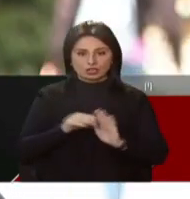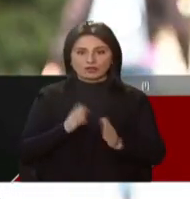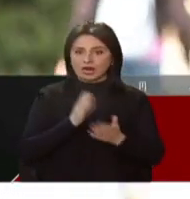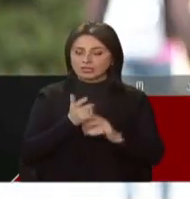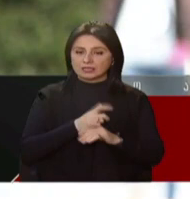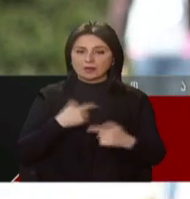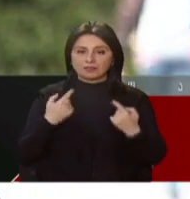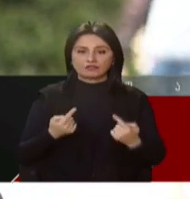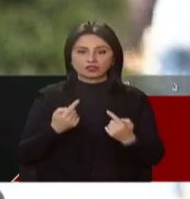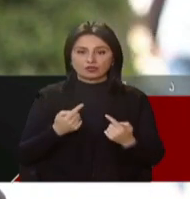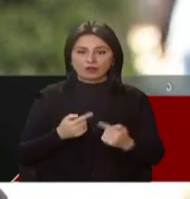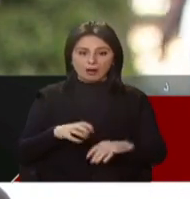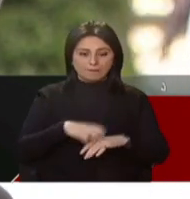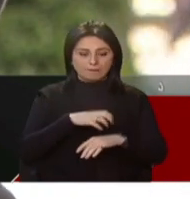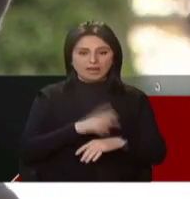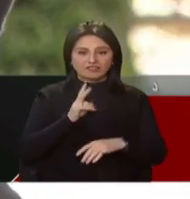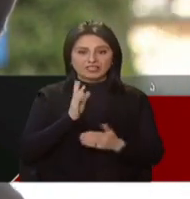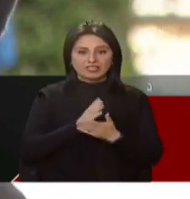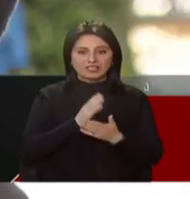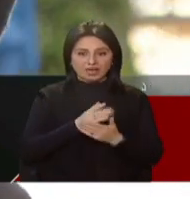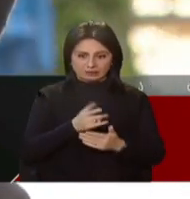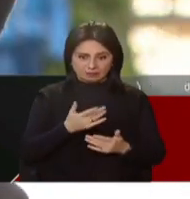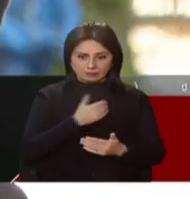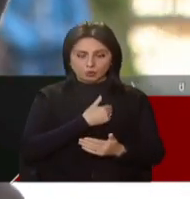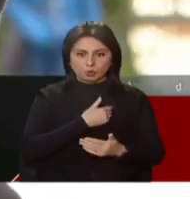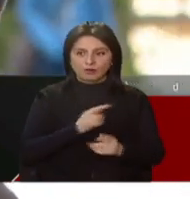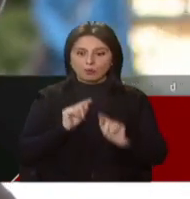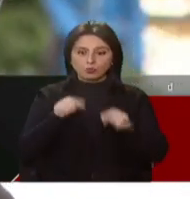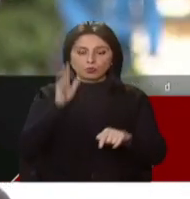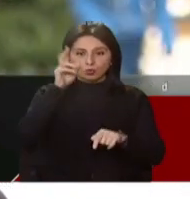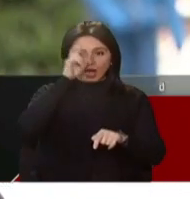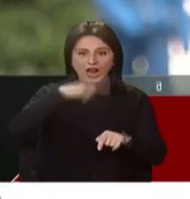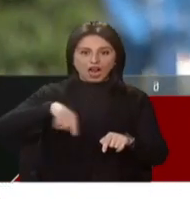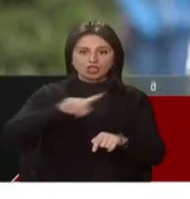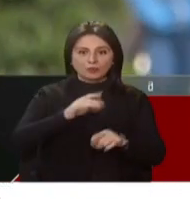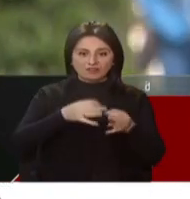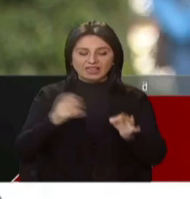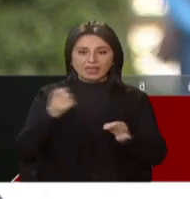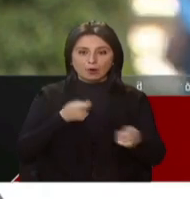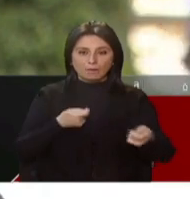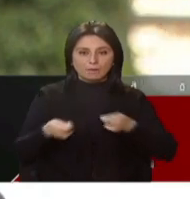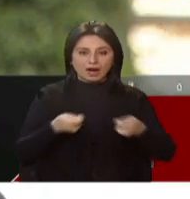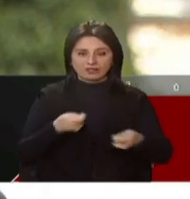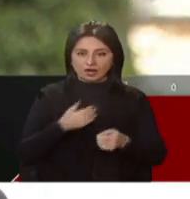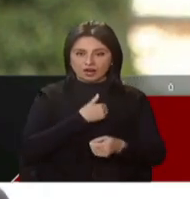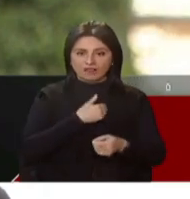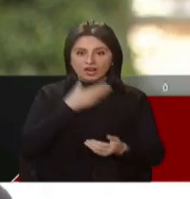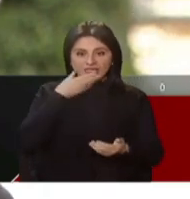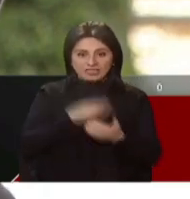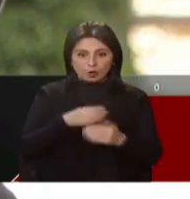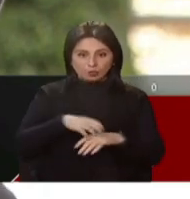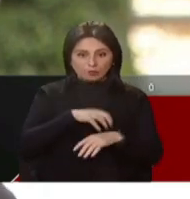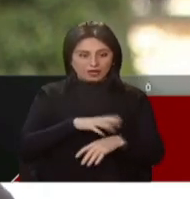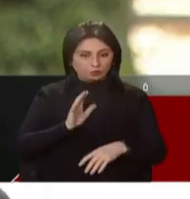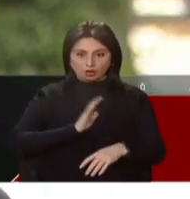Aris zahărnu șoua, în locul șelibă partia, s-o mesea, ca acus pretenzie, ima zero, mova, heli suplebă, și dacă e și agața democratiul, martul, ba, ekneba, sa cutar partia